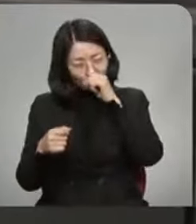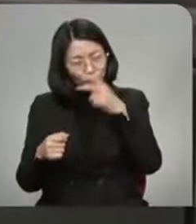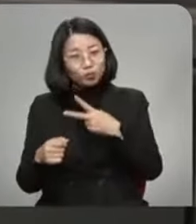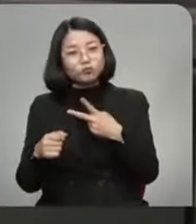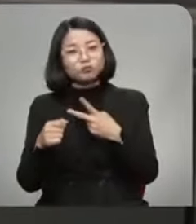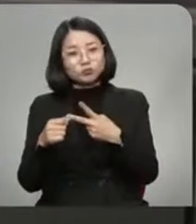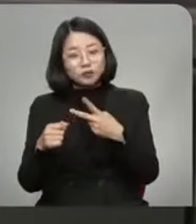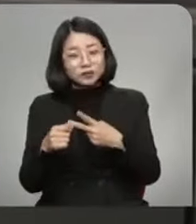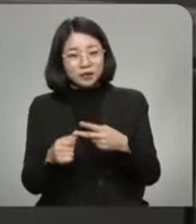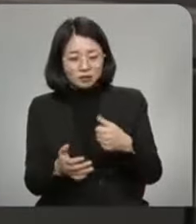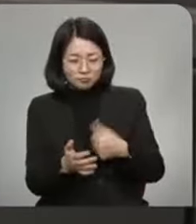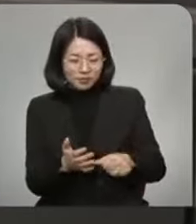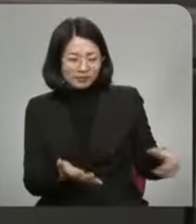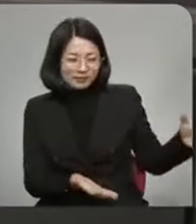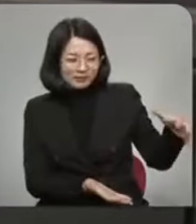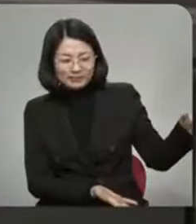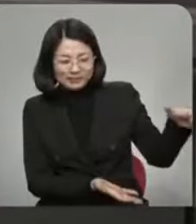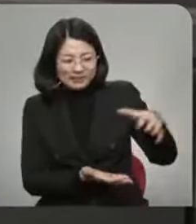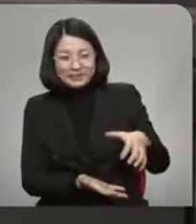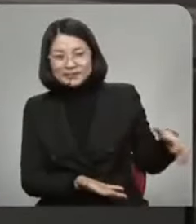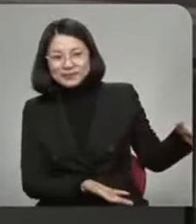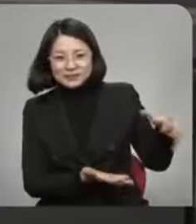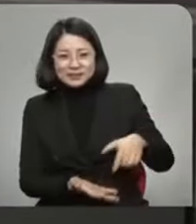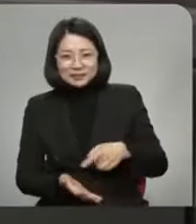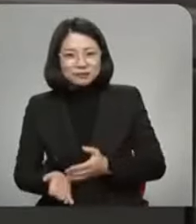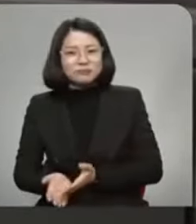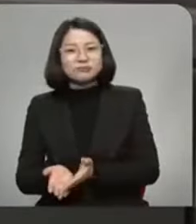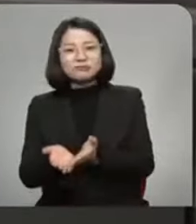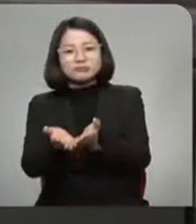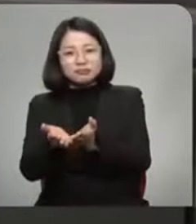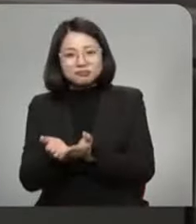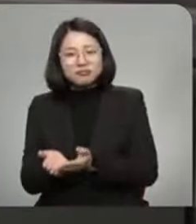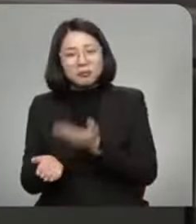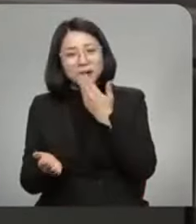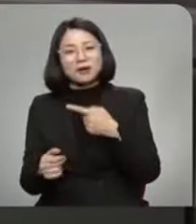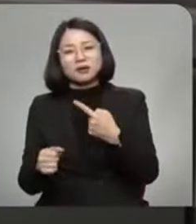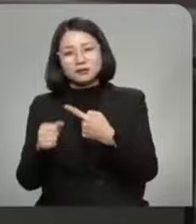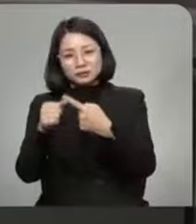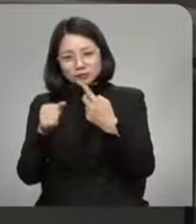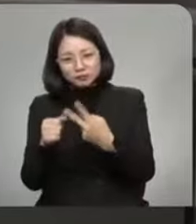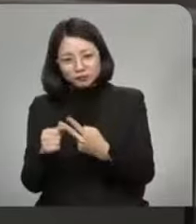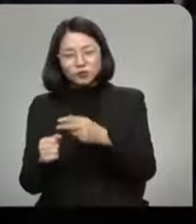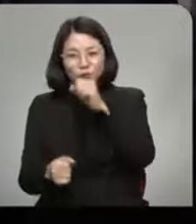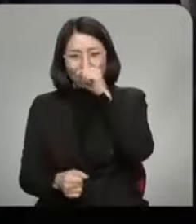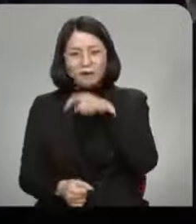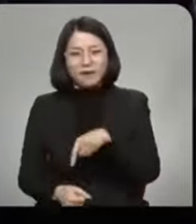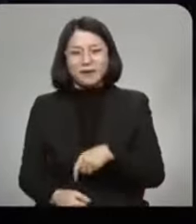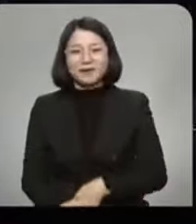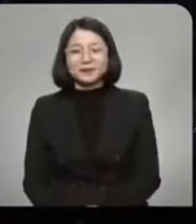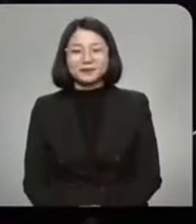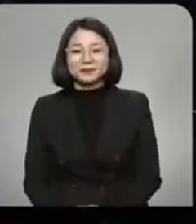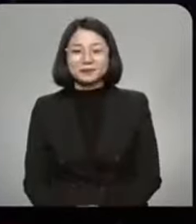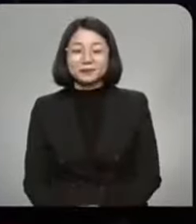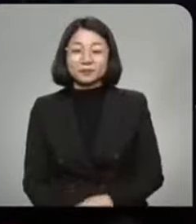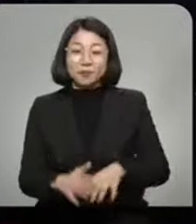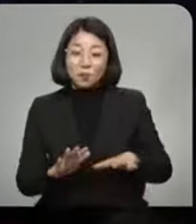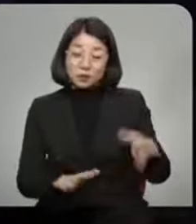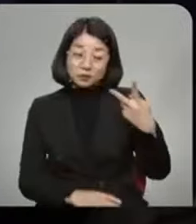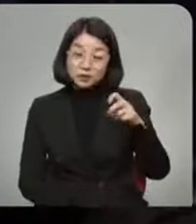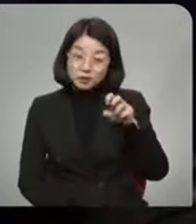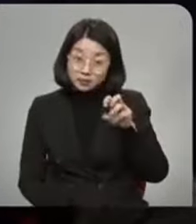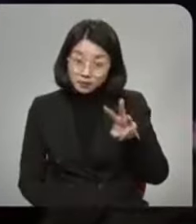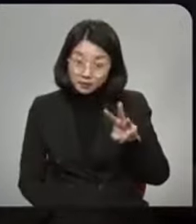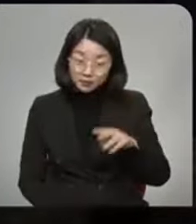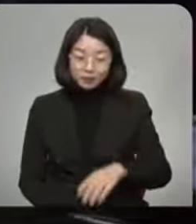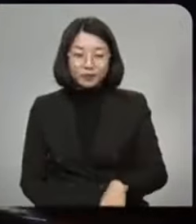두 번째는 짐을 많이 움직일 수 있는 그런 부분. 그 두 가지가 장점인 것 같아요. 올해 들어 동해안